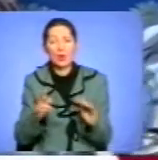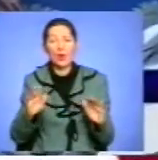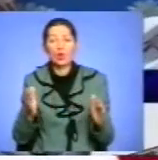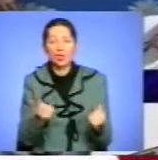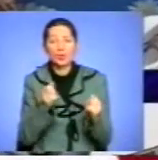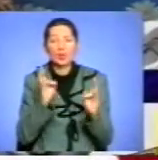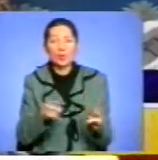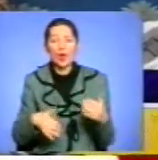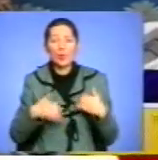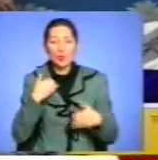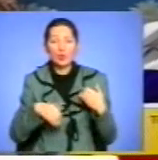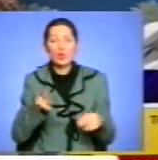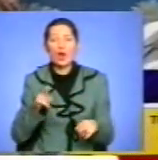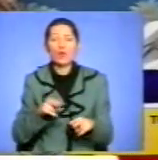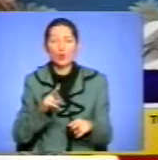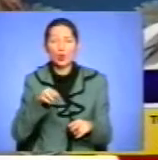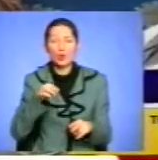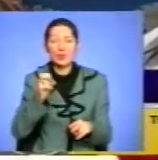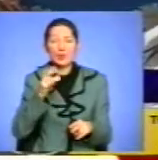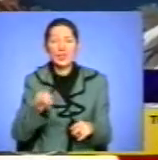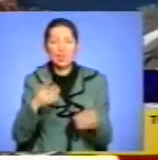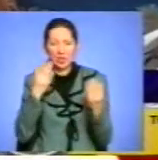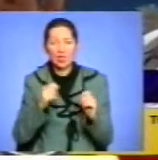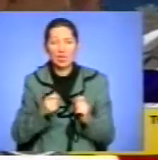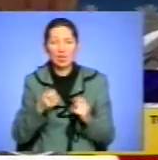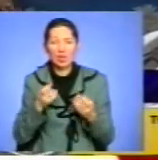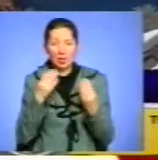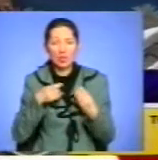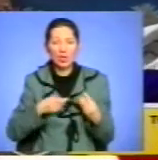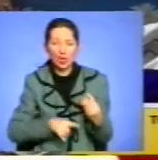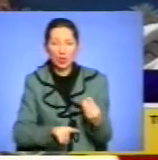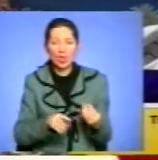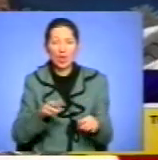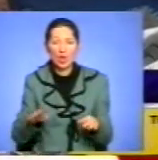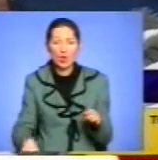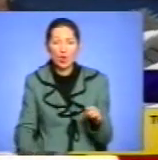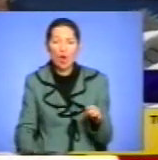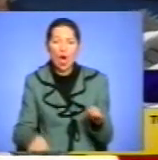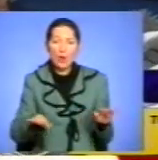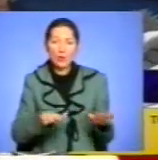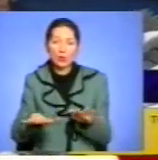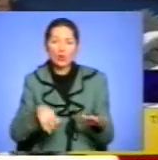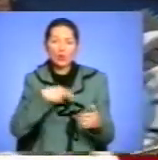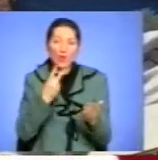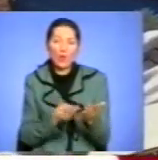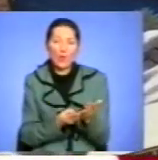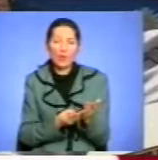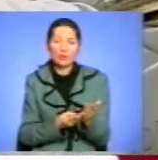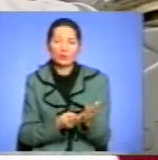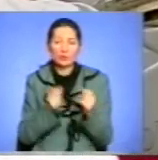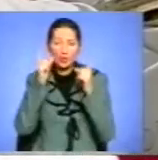день народження. Та й так нога поскользнулася, та, як то кажуть, поскользнувся, упав, очнувся, гіпс, та й